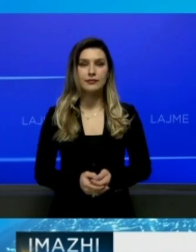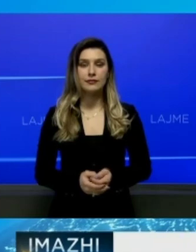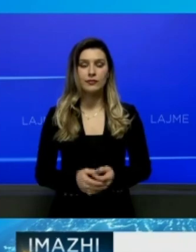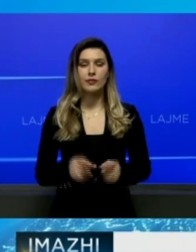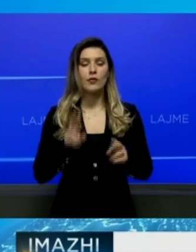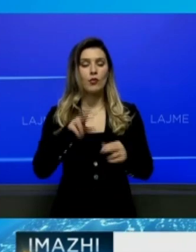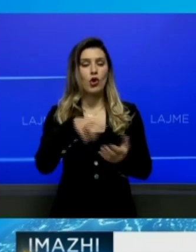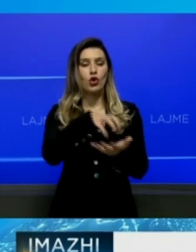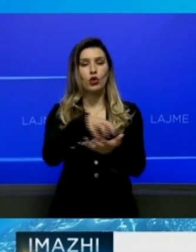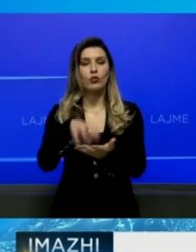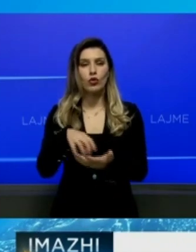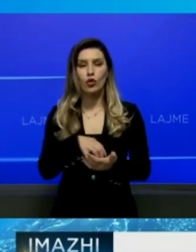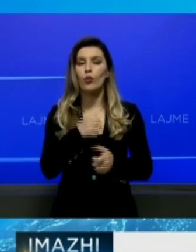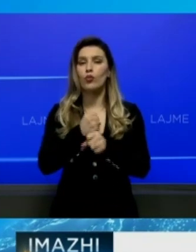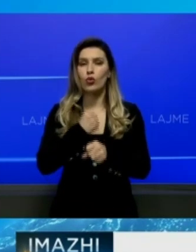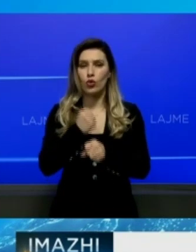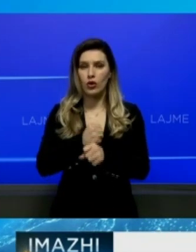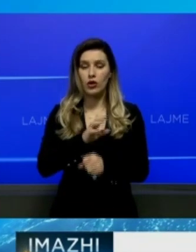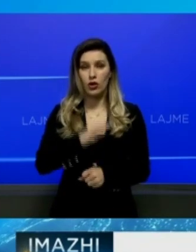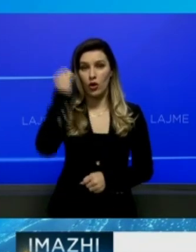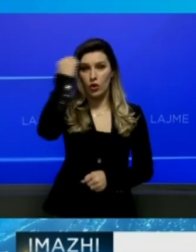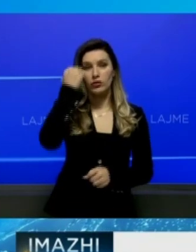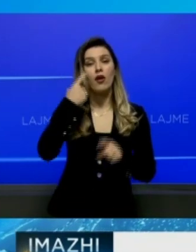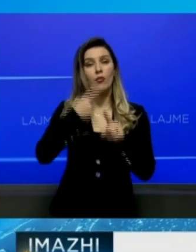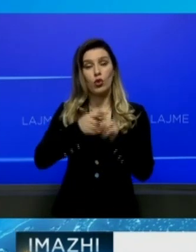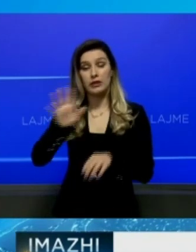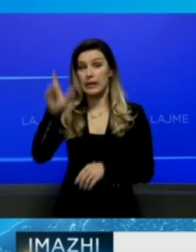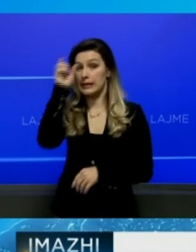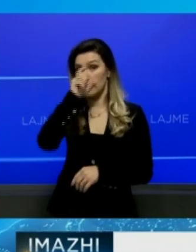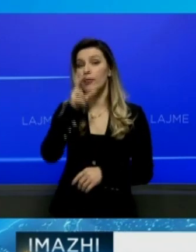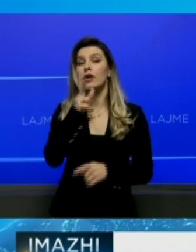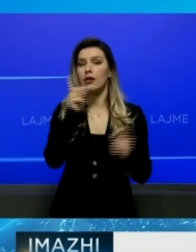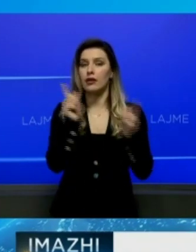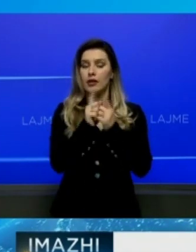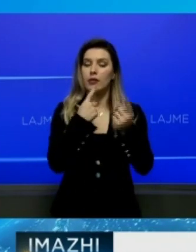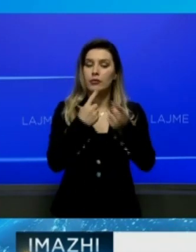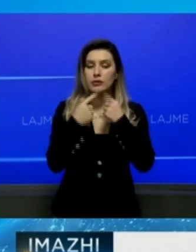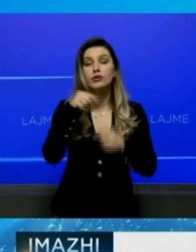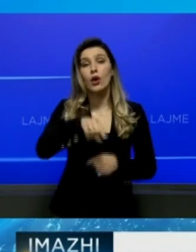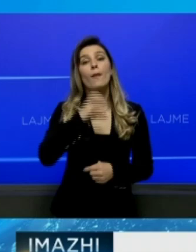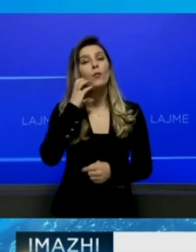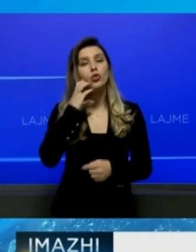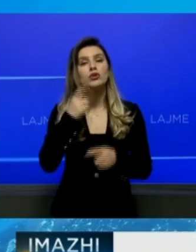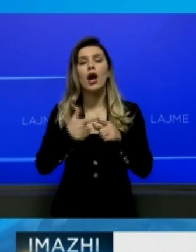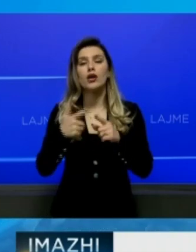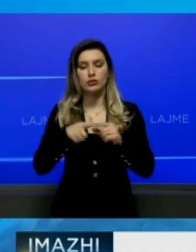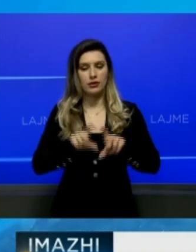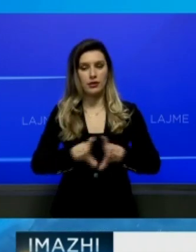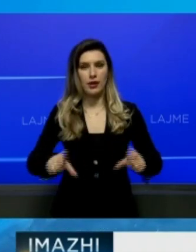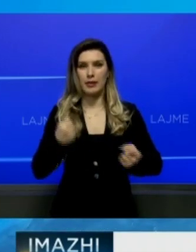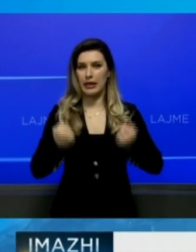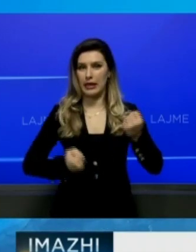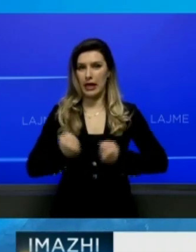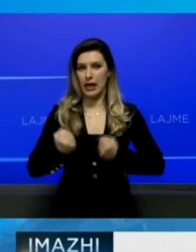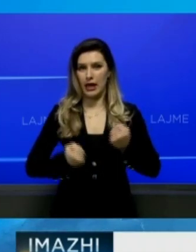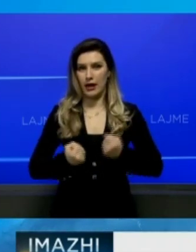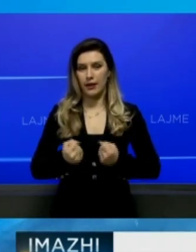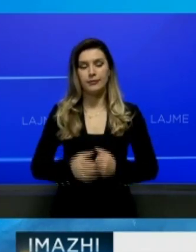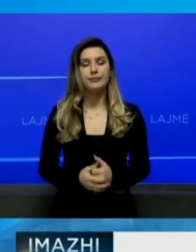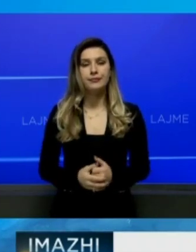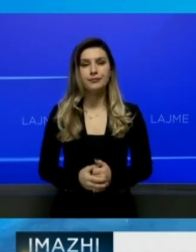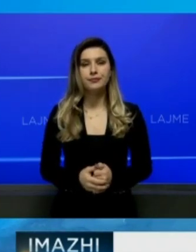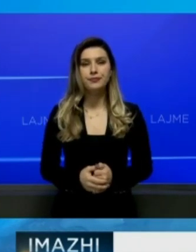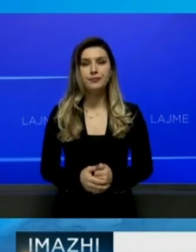Grupet punuese të Kosovës e Serbisë do takohen për çështjen e targave në Bruksel. Lajçak në Beograd flet për takimin e nivelit të